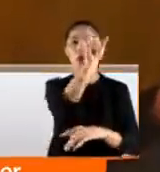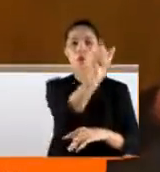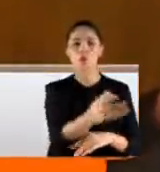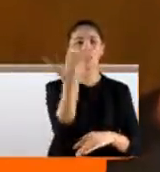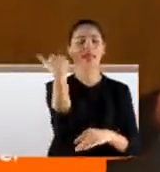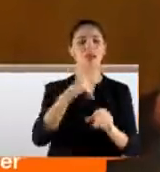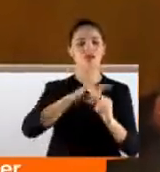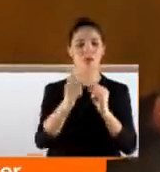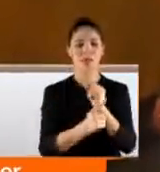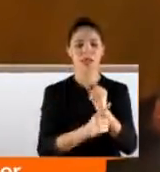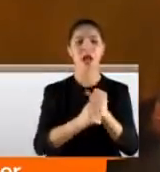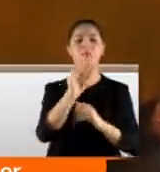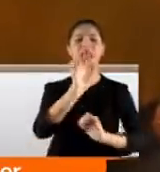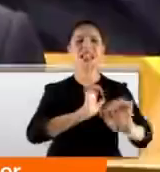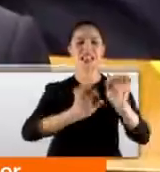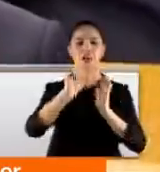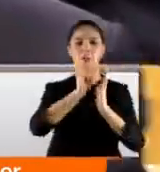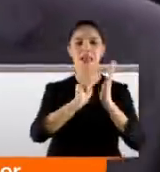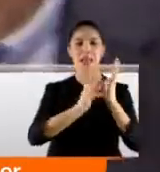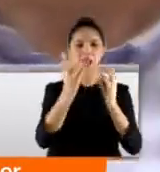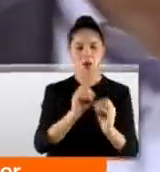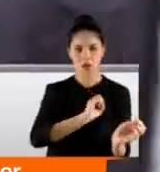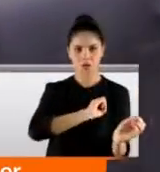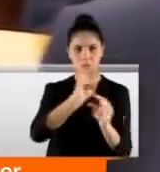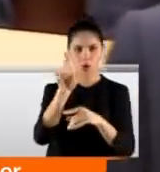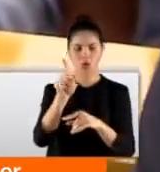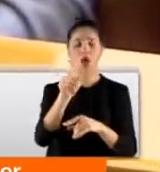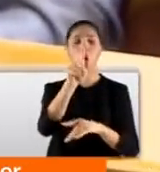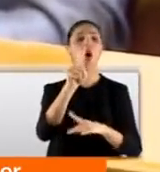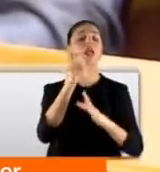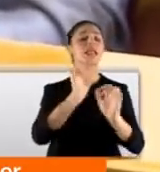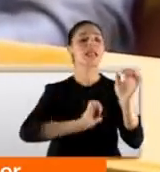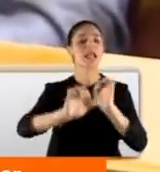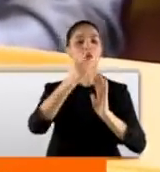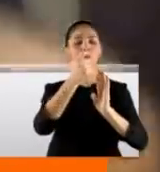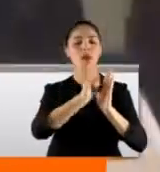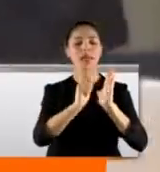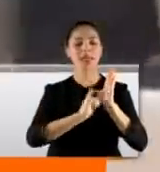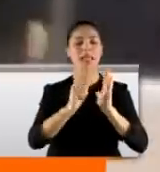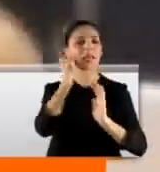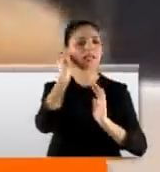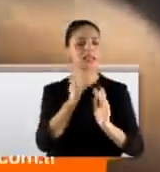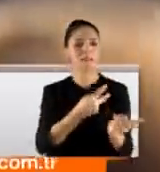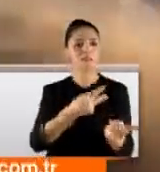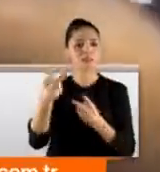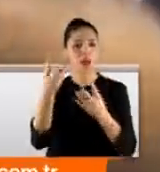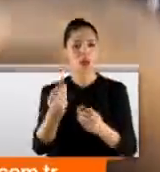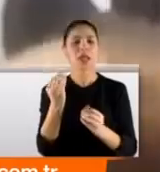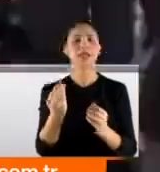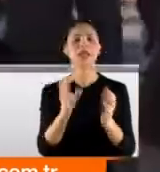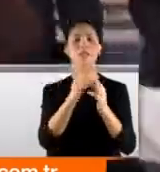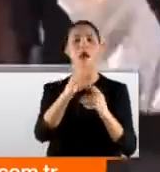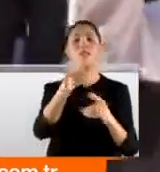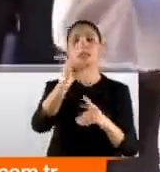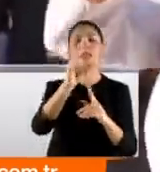geçtiğimiz hafta talep edilen savunmasını yazılı olarak göndermişti. O savunmada disipline sevk edilmesine sebep olan İyi Parti İstanbul